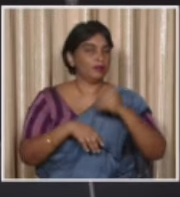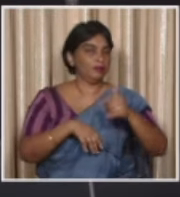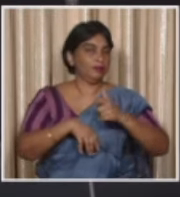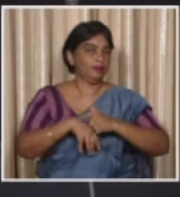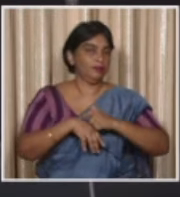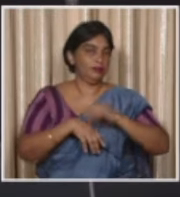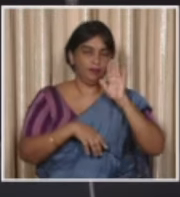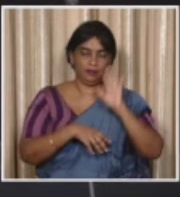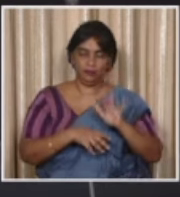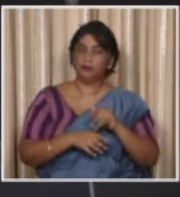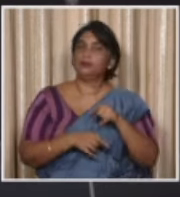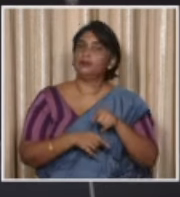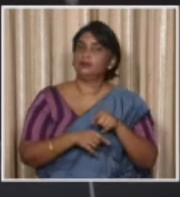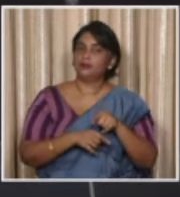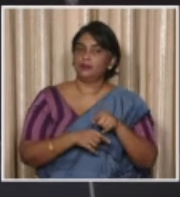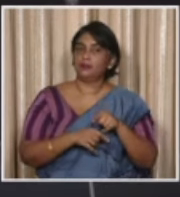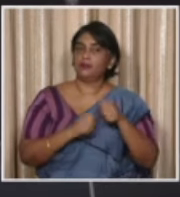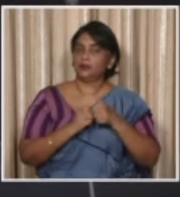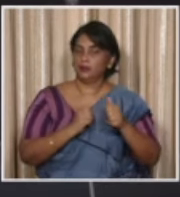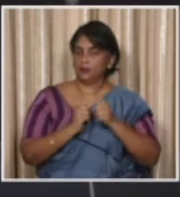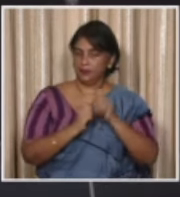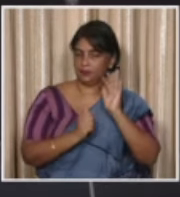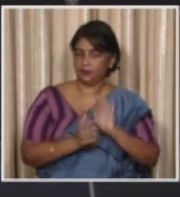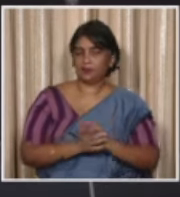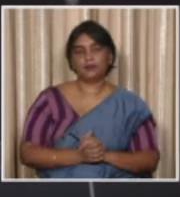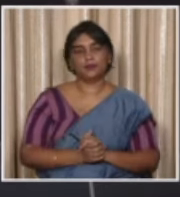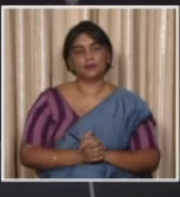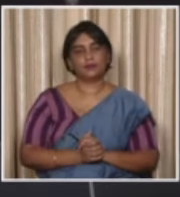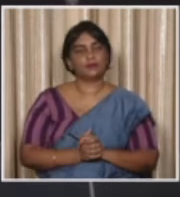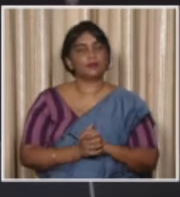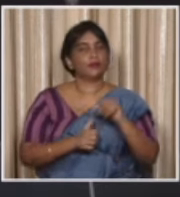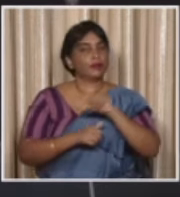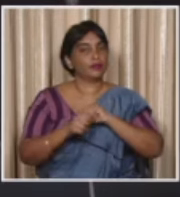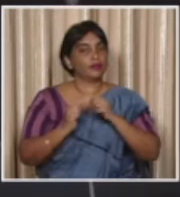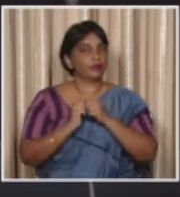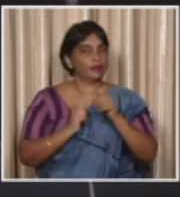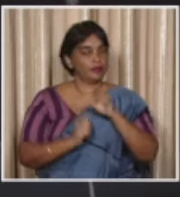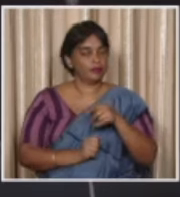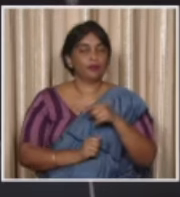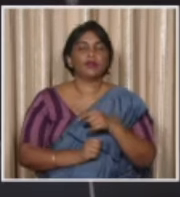ගැටලු නිරාකරණය කරගන්න දැනට කටයුතු කළා තියෙනවා. ආයතන කටයුතු